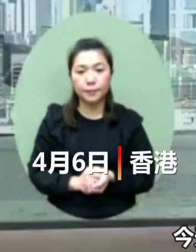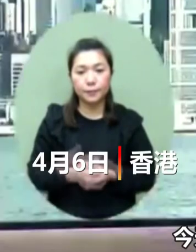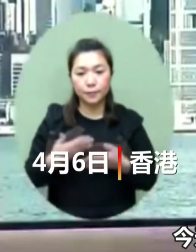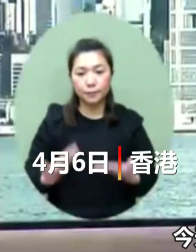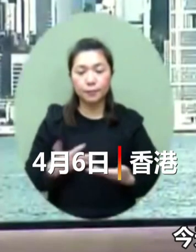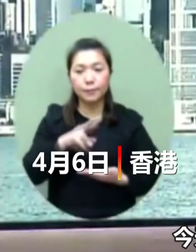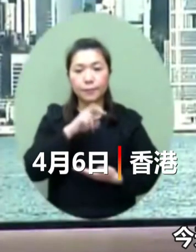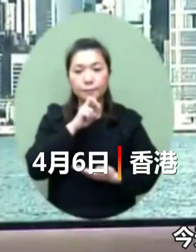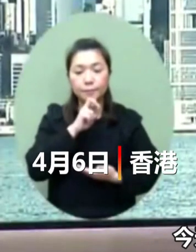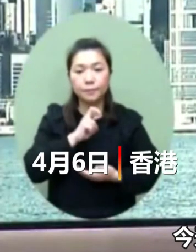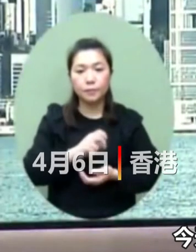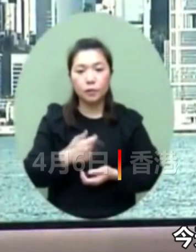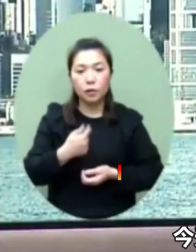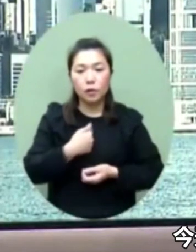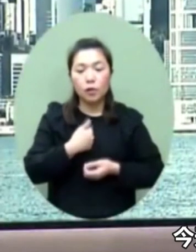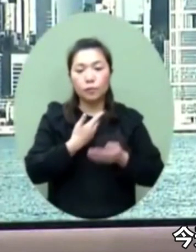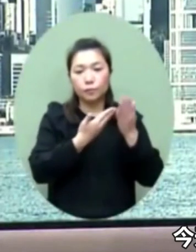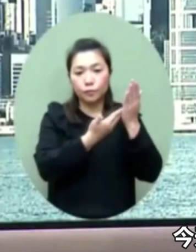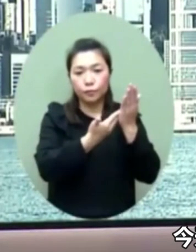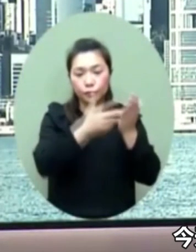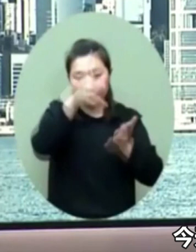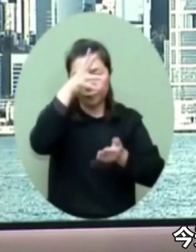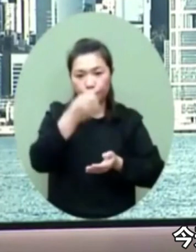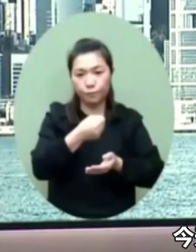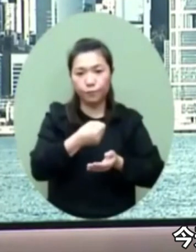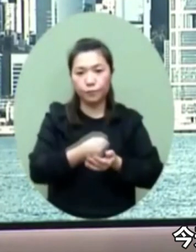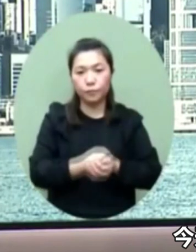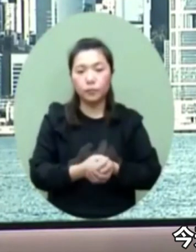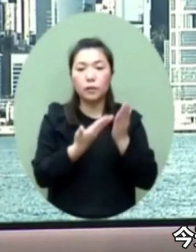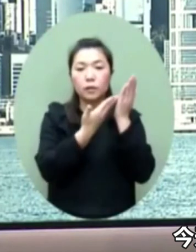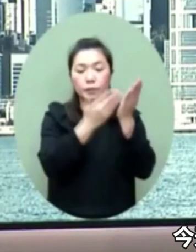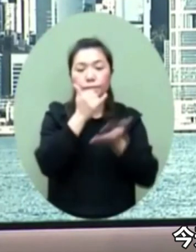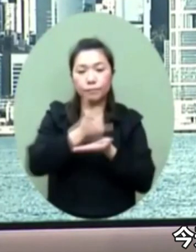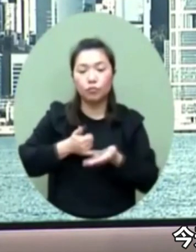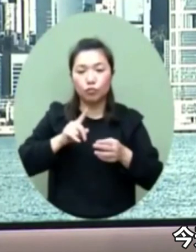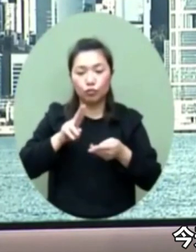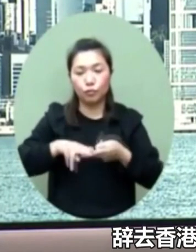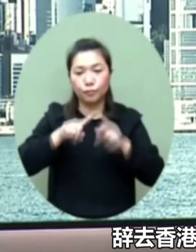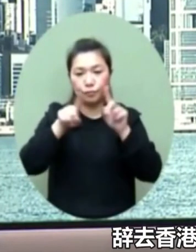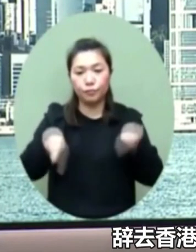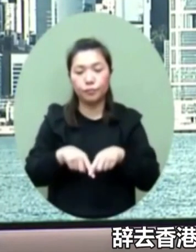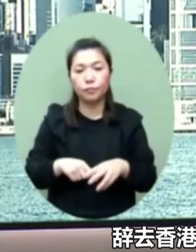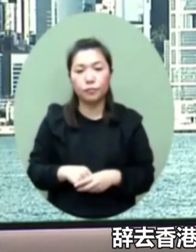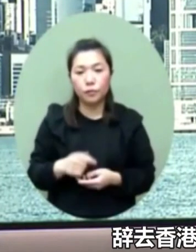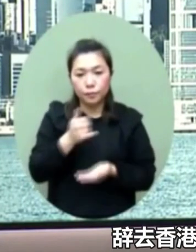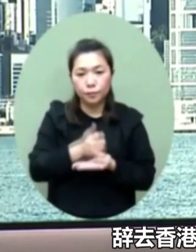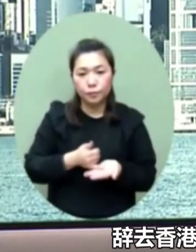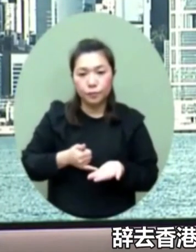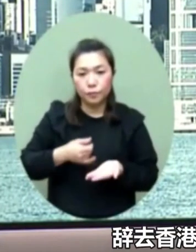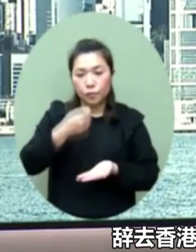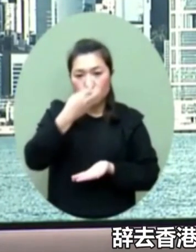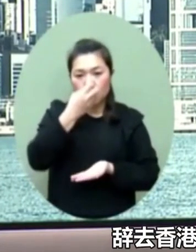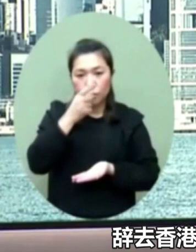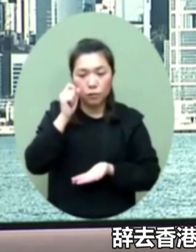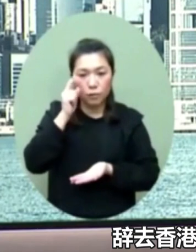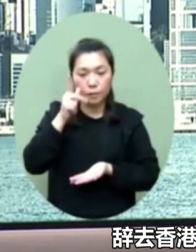今日下午，我向行政长官递交辞职信，辞去香港